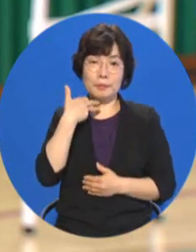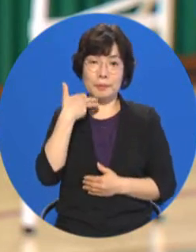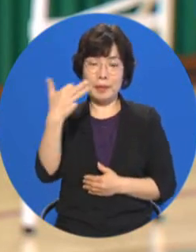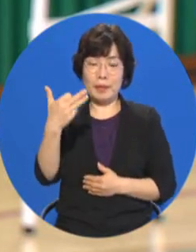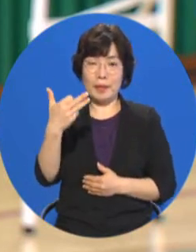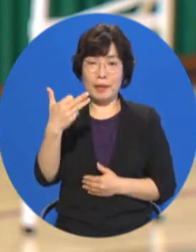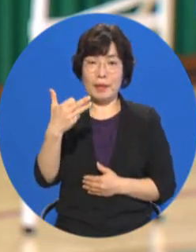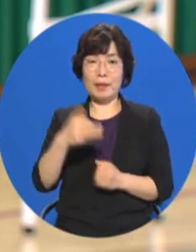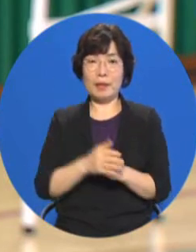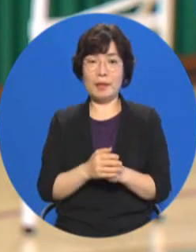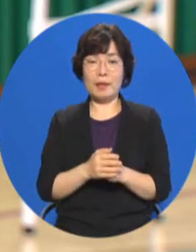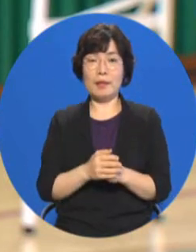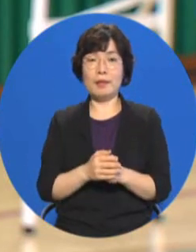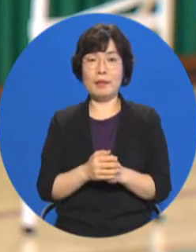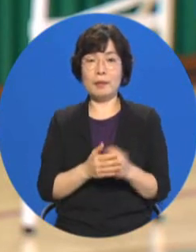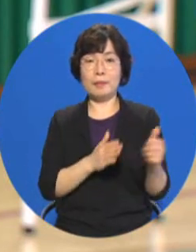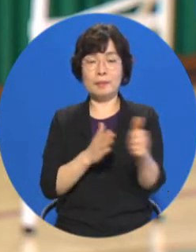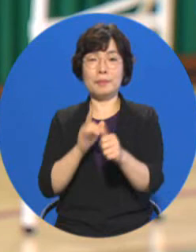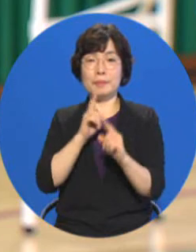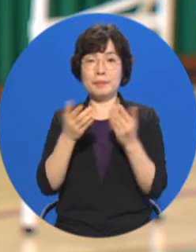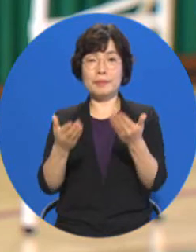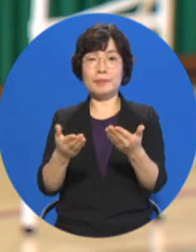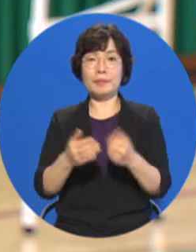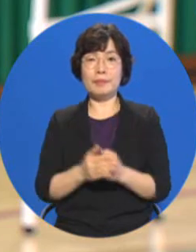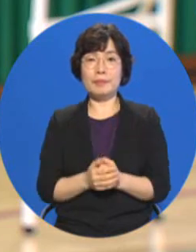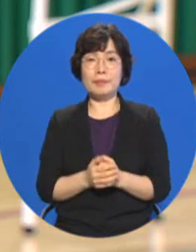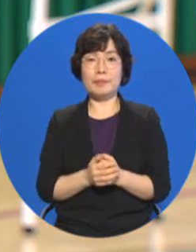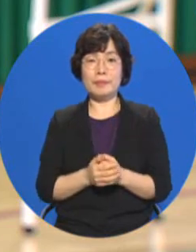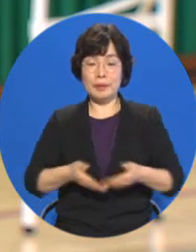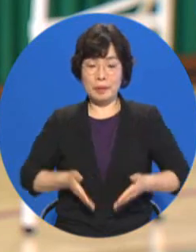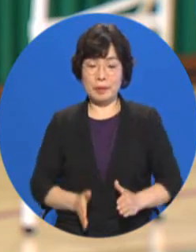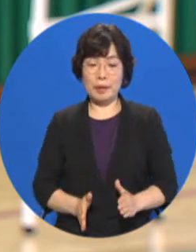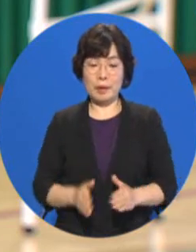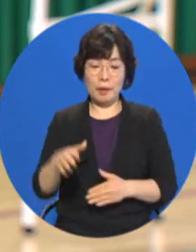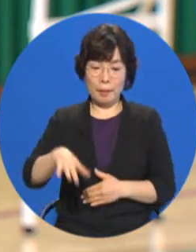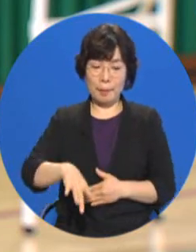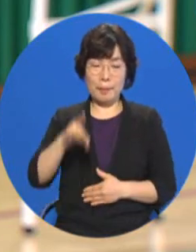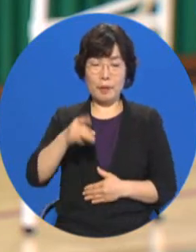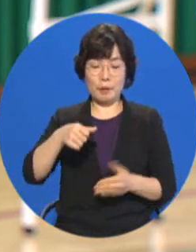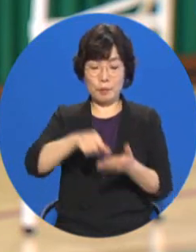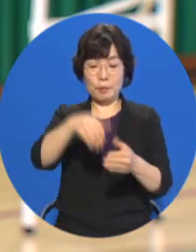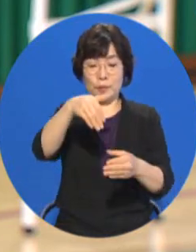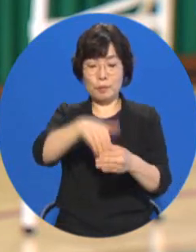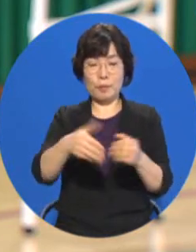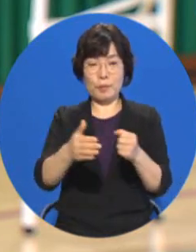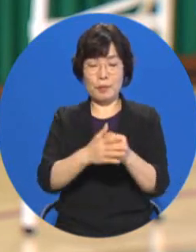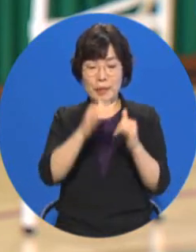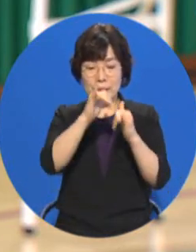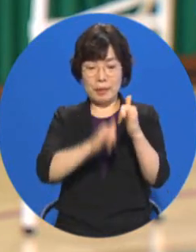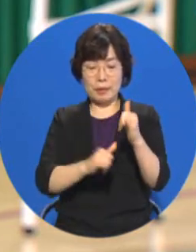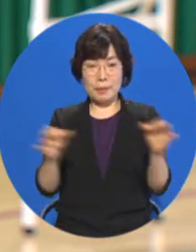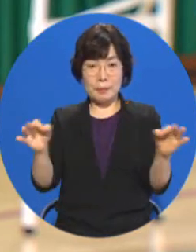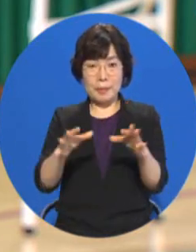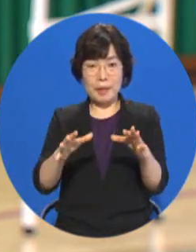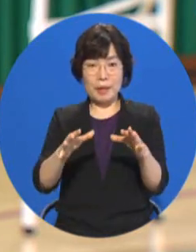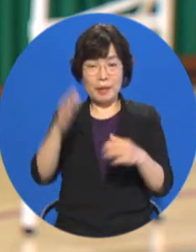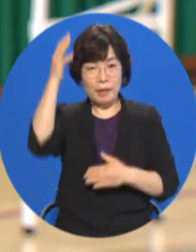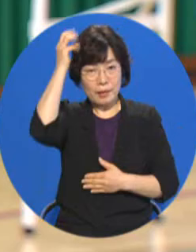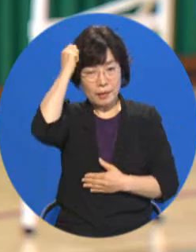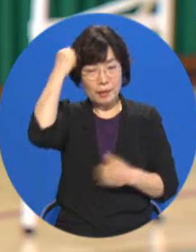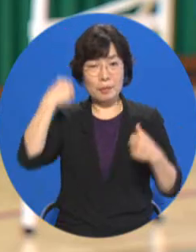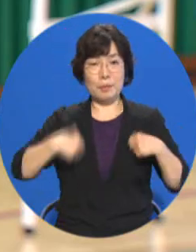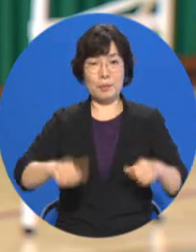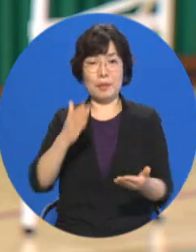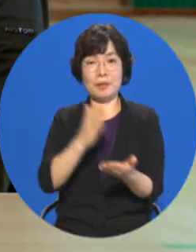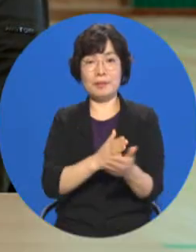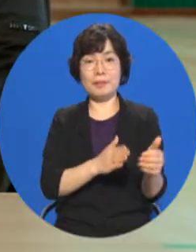하시는 18세의 유권자 분들에게도 한 말씀 드리겠습니다 그 색이 체 쳐 투표 이기 때문에 그 역사적 순간을 반드시 놓치면 안